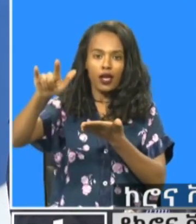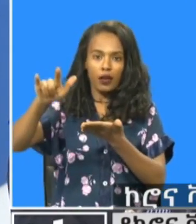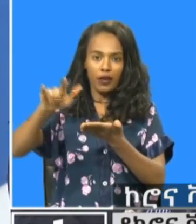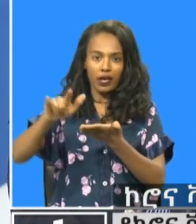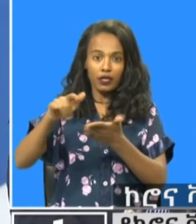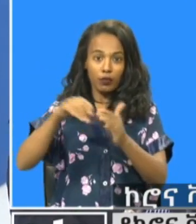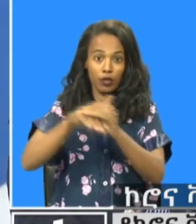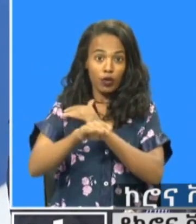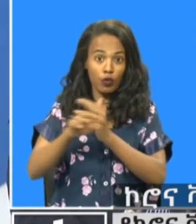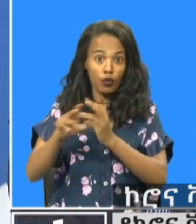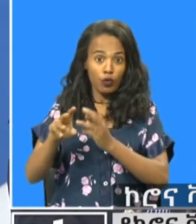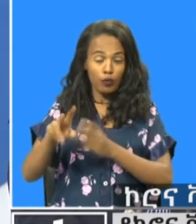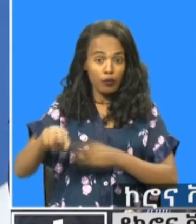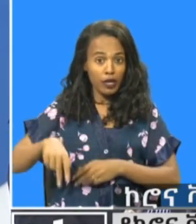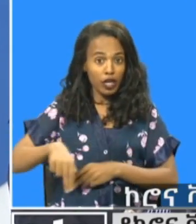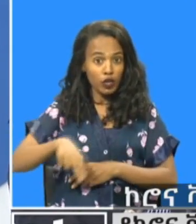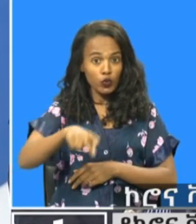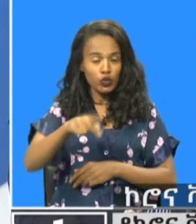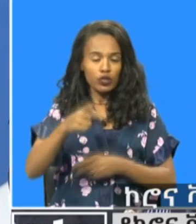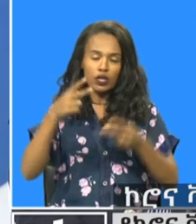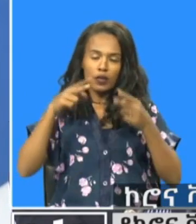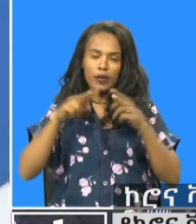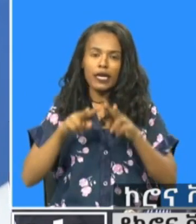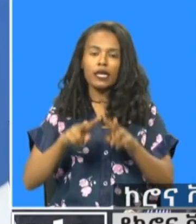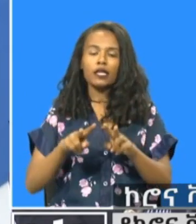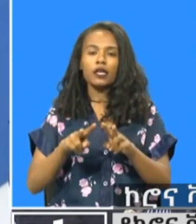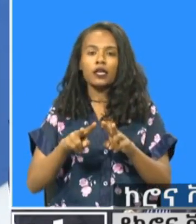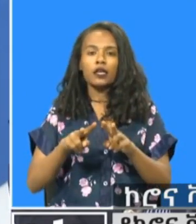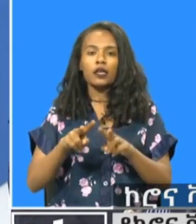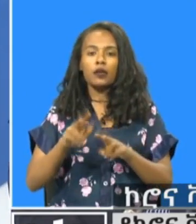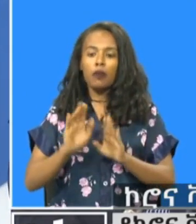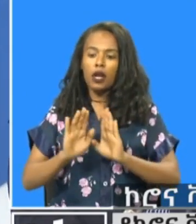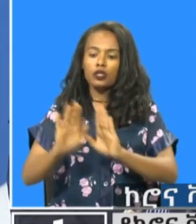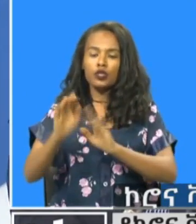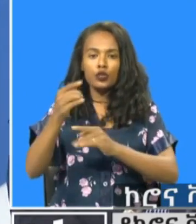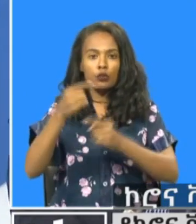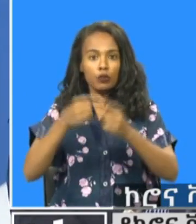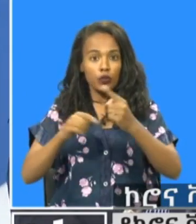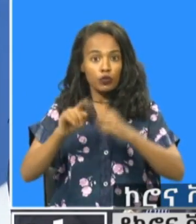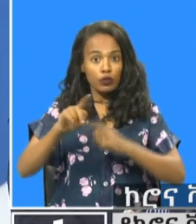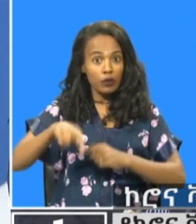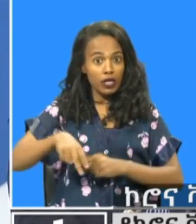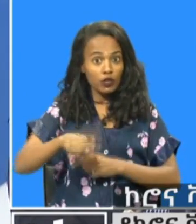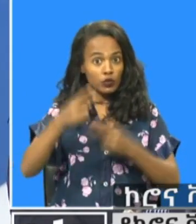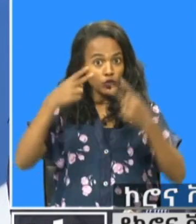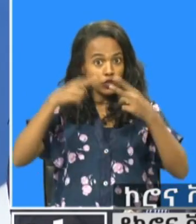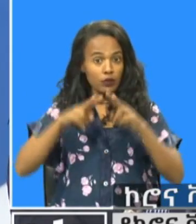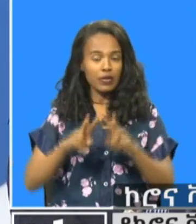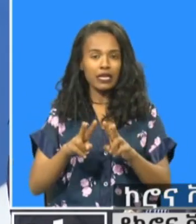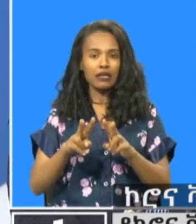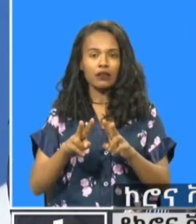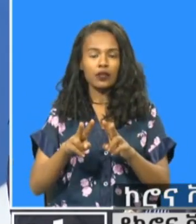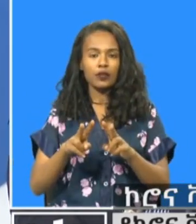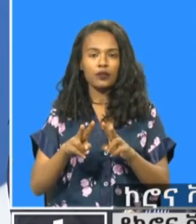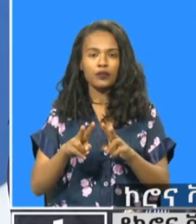የሚገቡ መንገደኞቻችንን በተመለከተ በራሳቸው የሚመጡትን መንገደኞች በተመለከተ